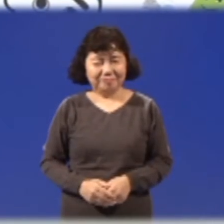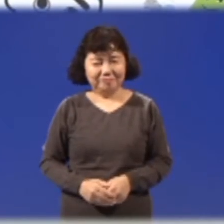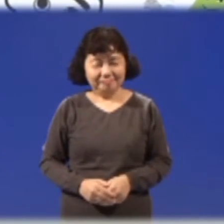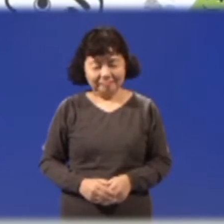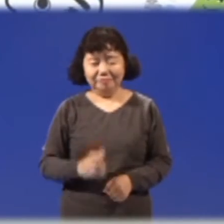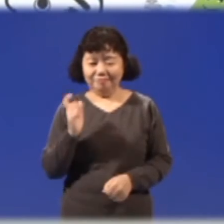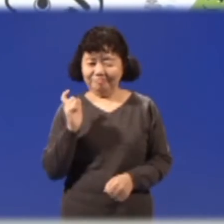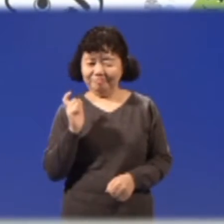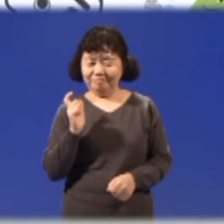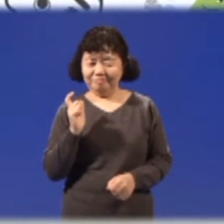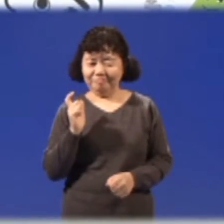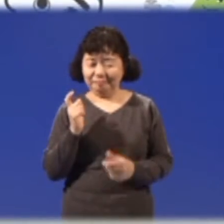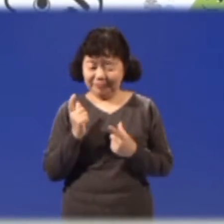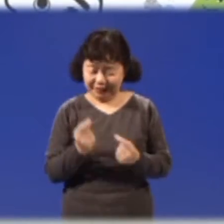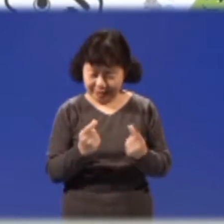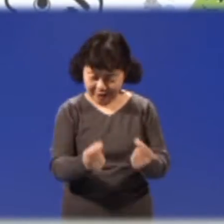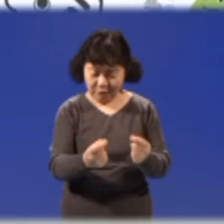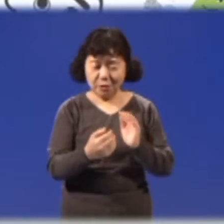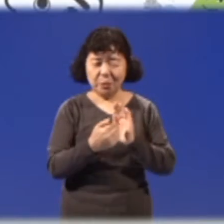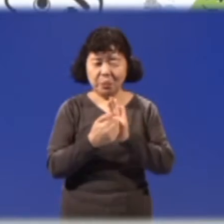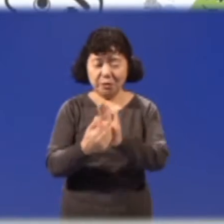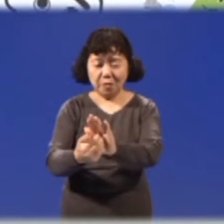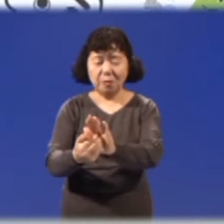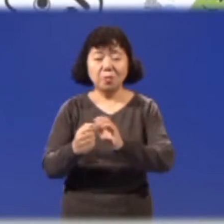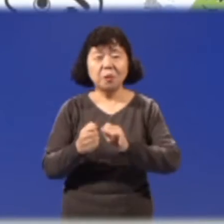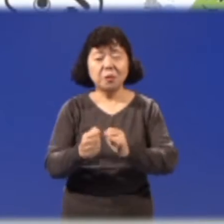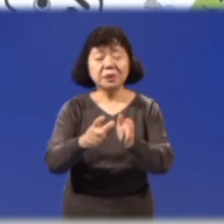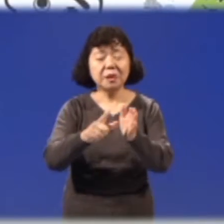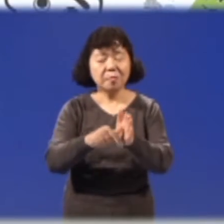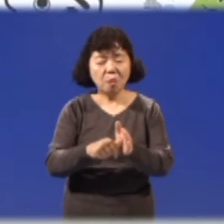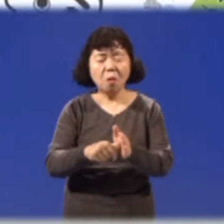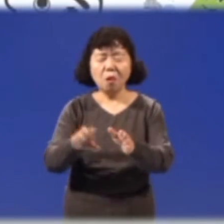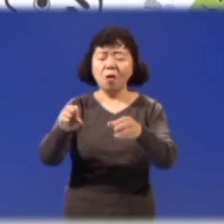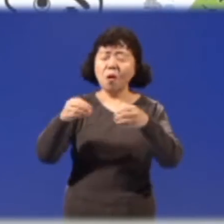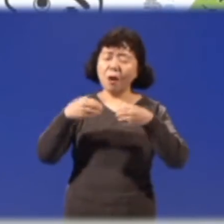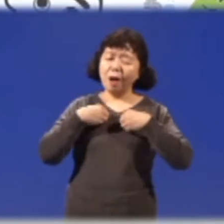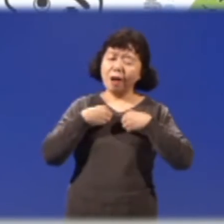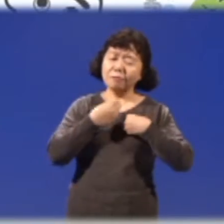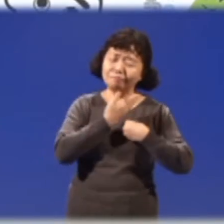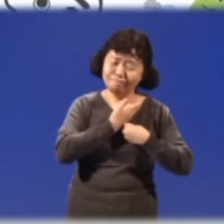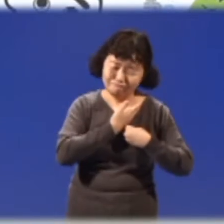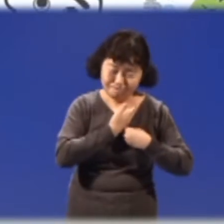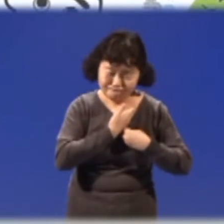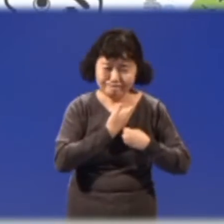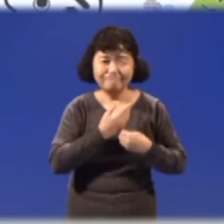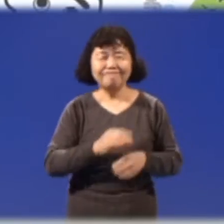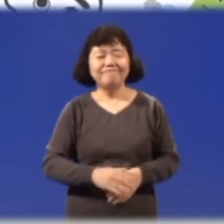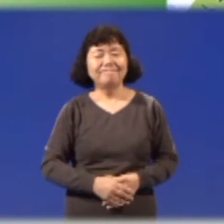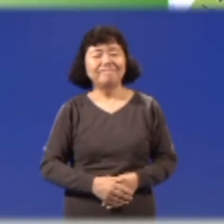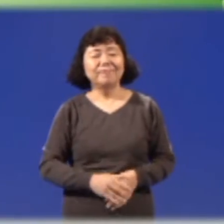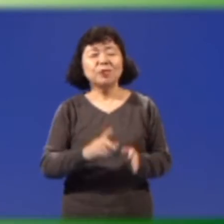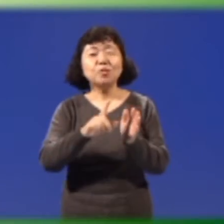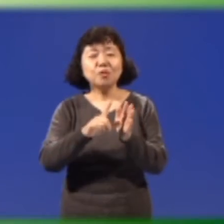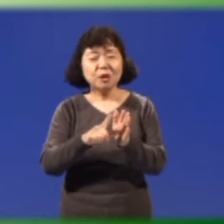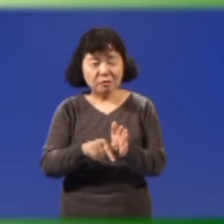しっかり予防していてもインフルエンザにかかってしまう場合があります。その場合は